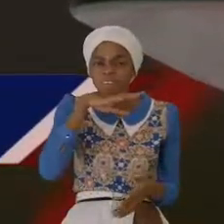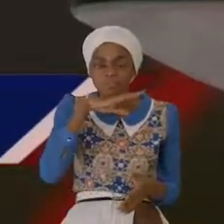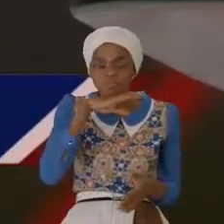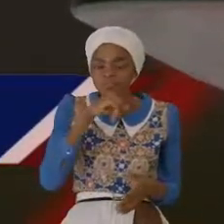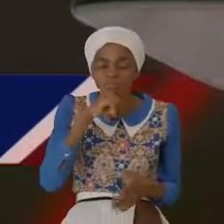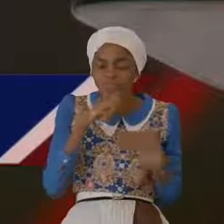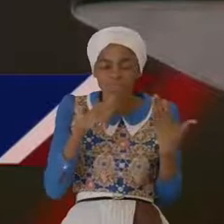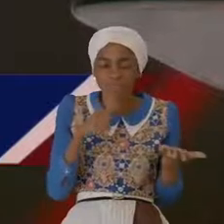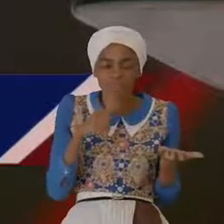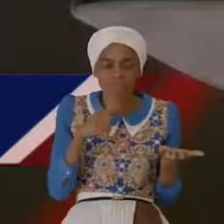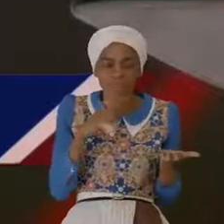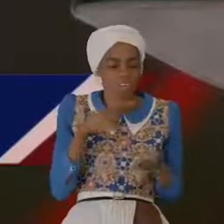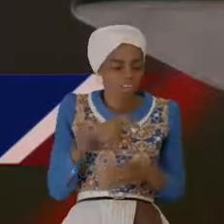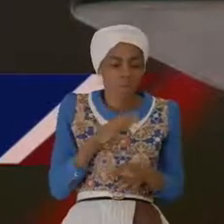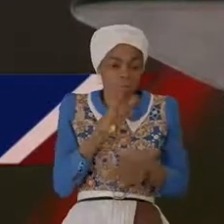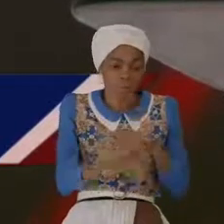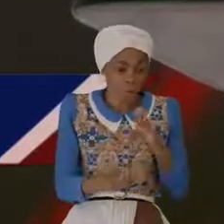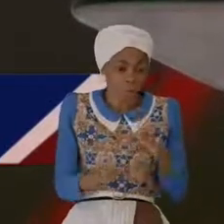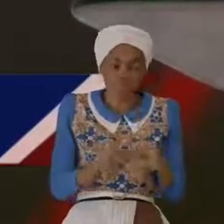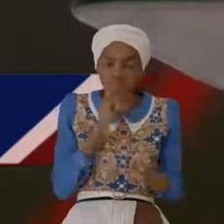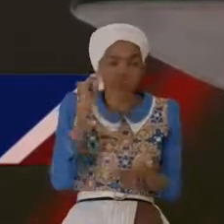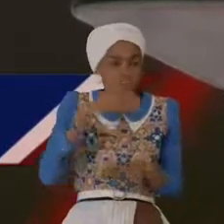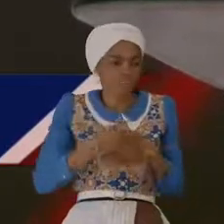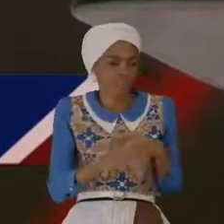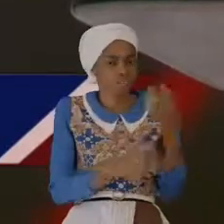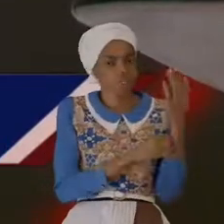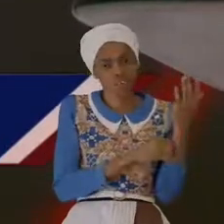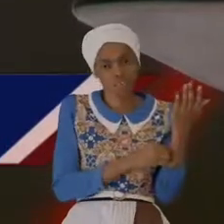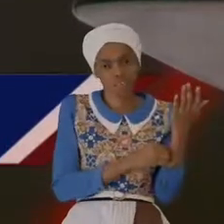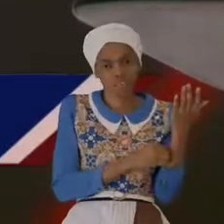L'impureté est ôtée. Tu ne marches pas selon la chair.